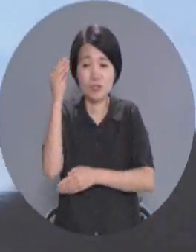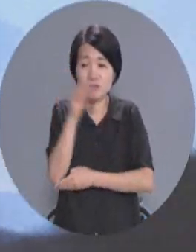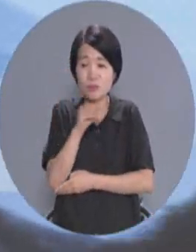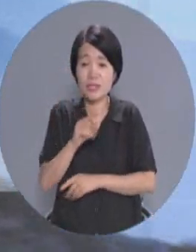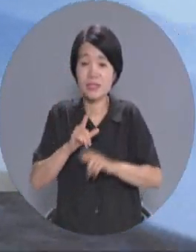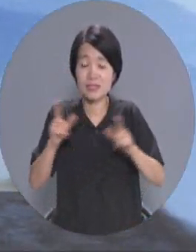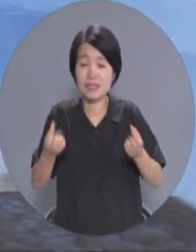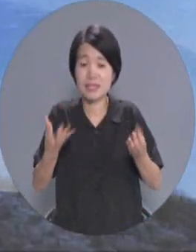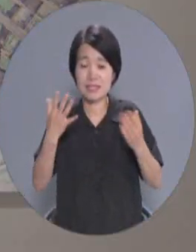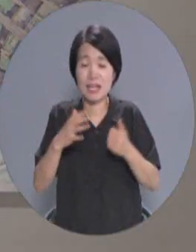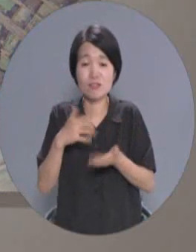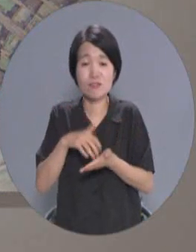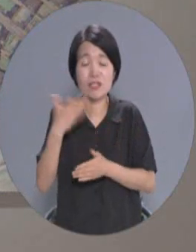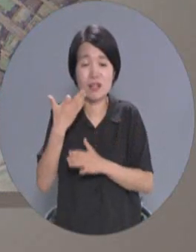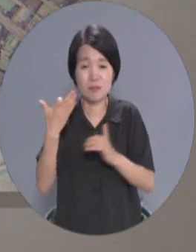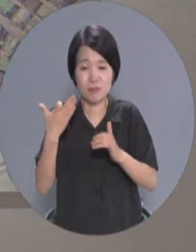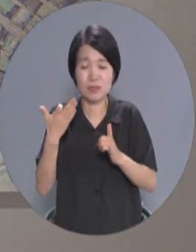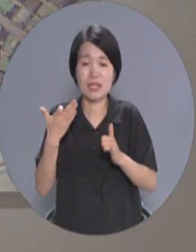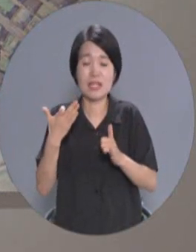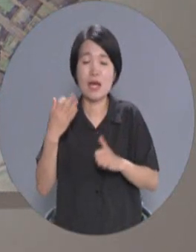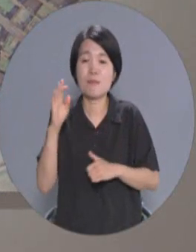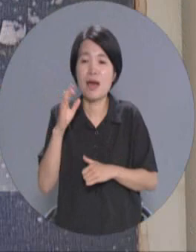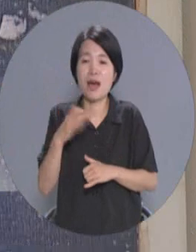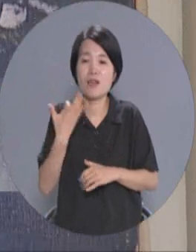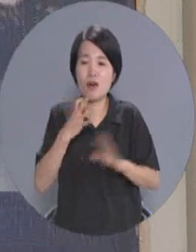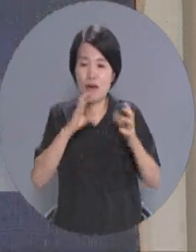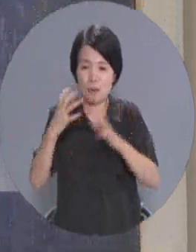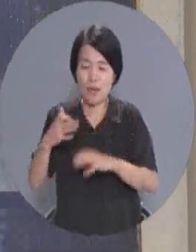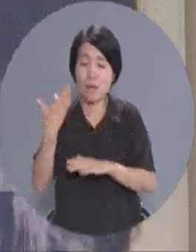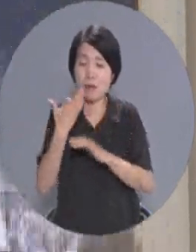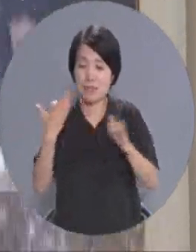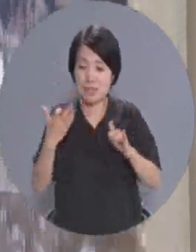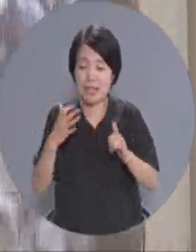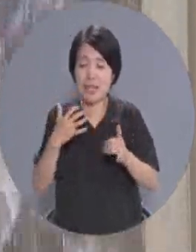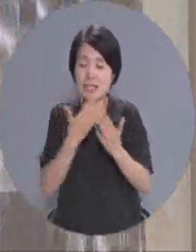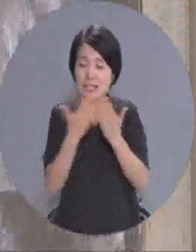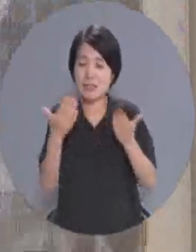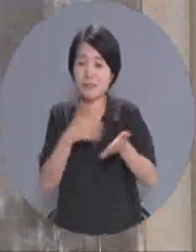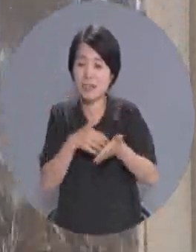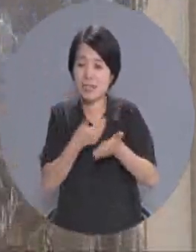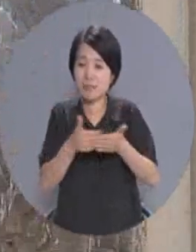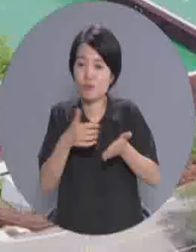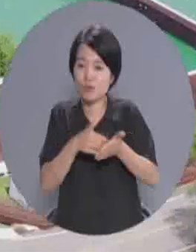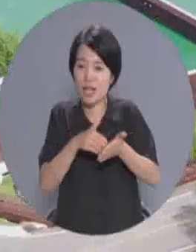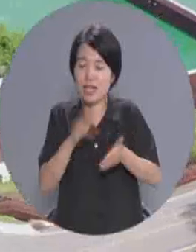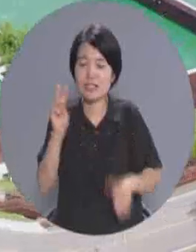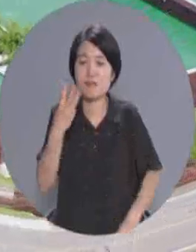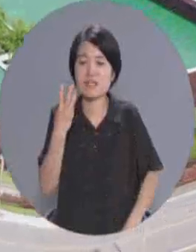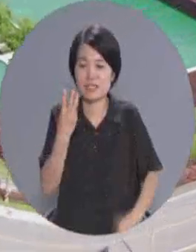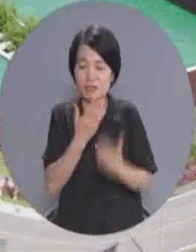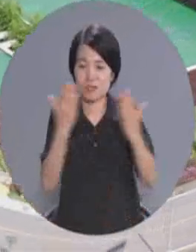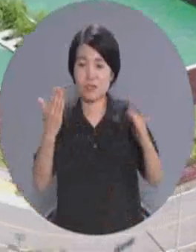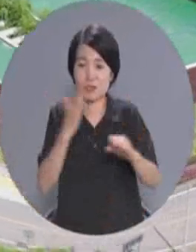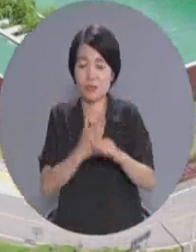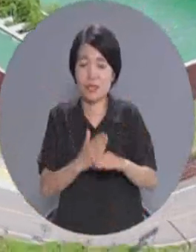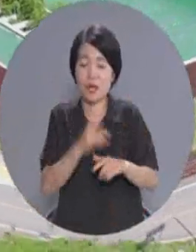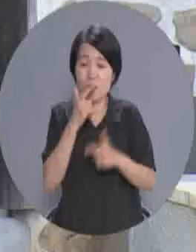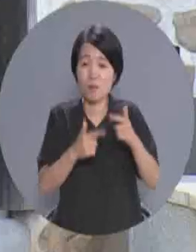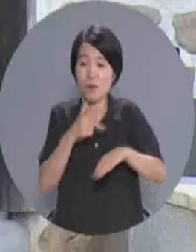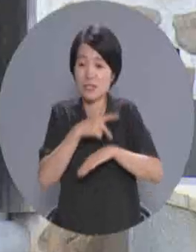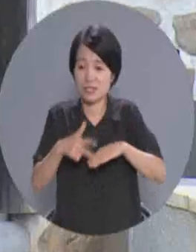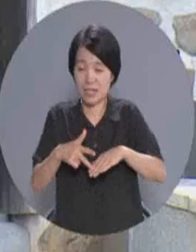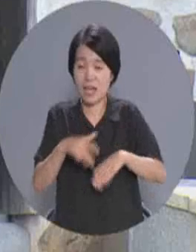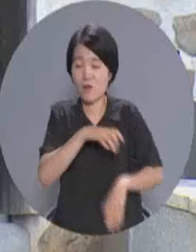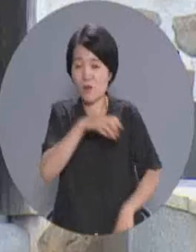비엔날레에는 19개국 190여 명의 작가의 작품 350여 점이 전시됩니다. 목포와 진도의 6개 관에서